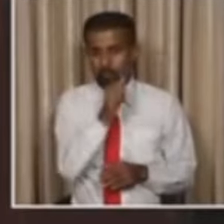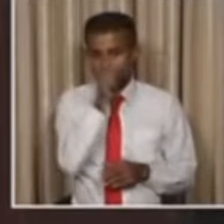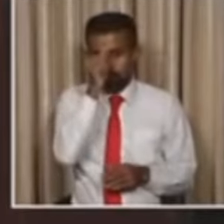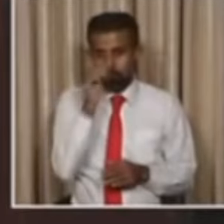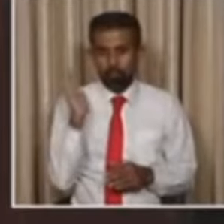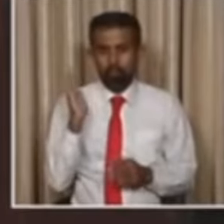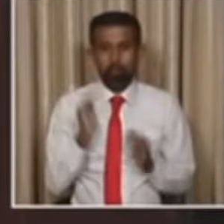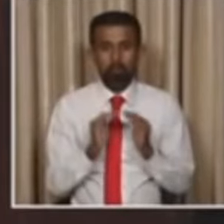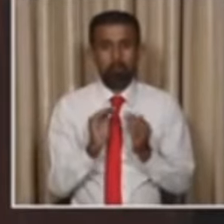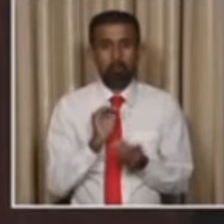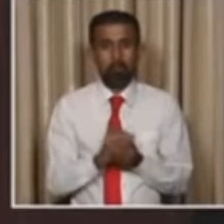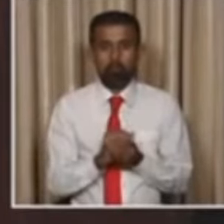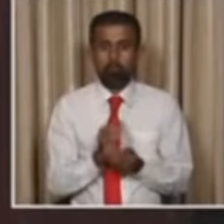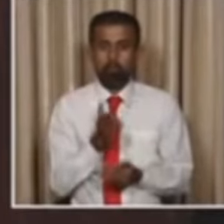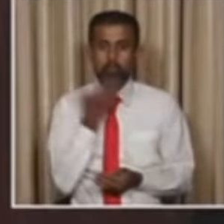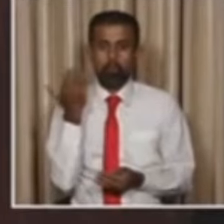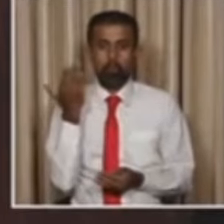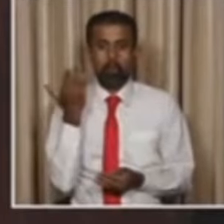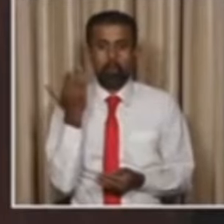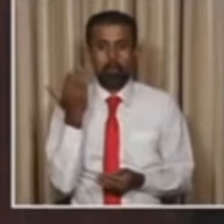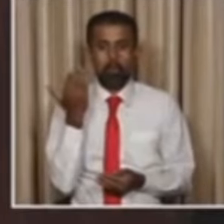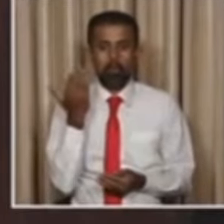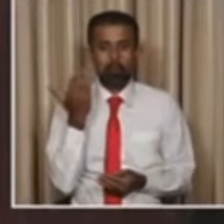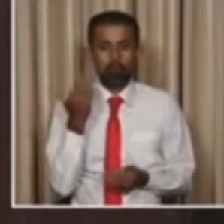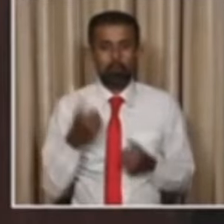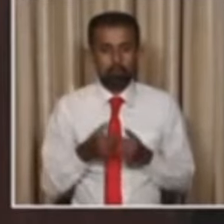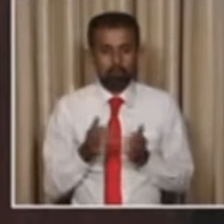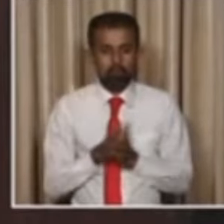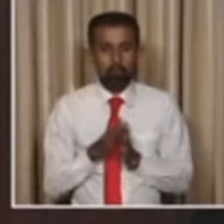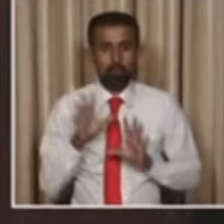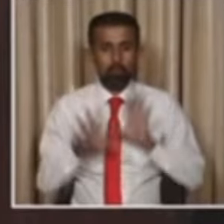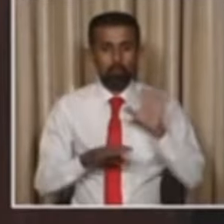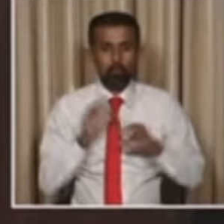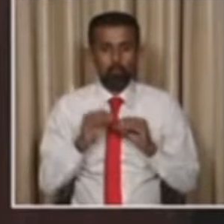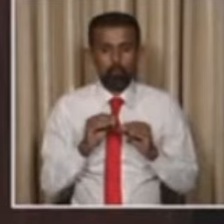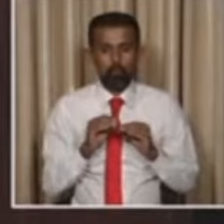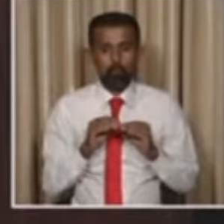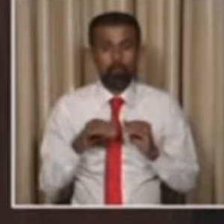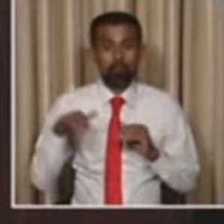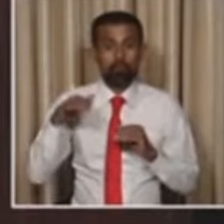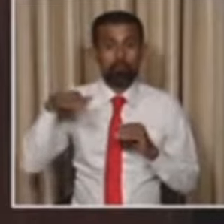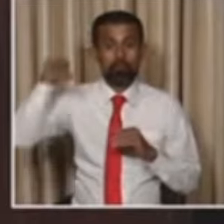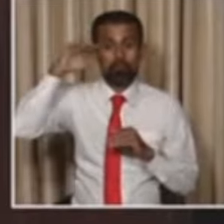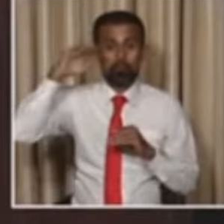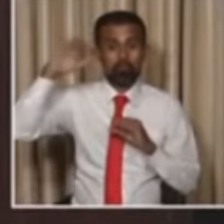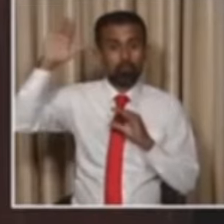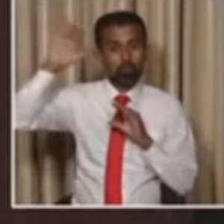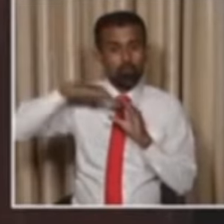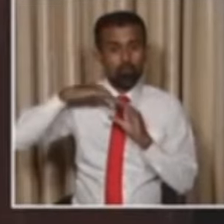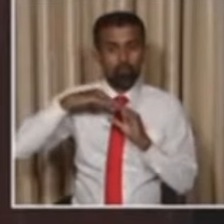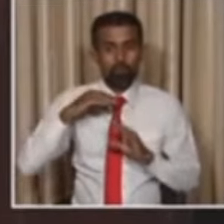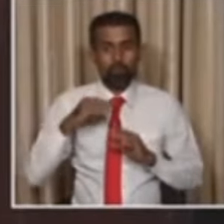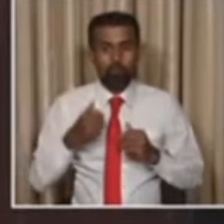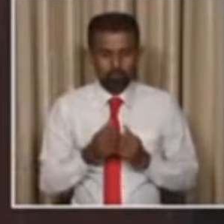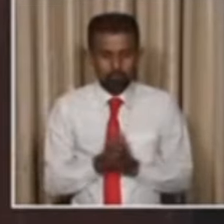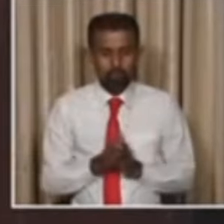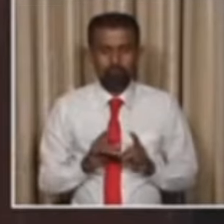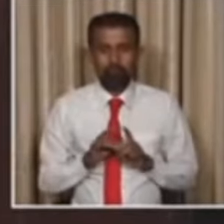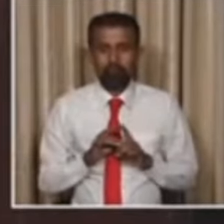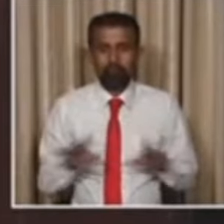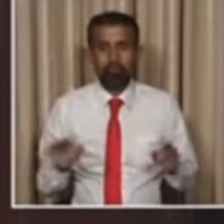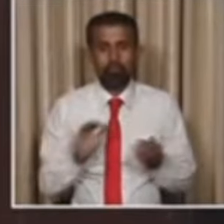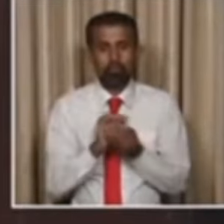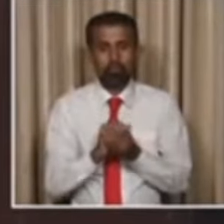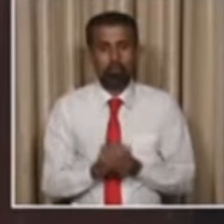කර ගැනීමට හැකි වූ බව එතුමා කියනවා. එතකොට එතුමා ඒ තමන්ට ආපු තොරතුරු ඉහලින් ආපු මේ වටික අනුව තමන් ක්‍රියාත්මක කළ තමන් ආරක්ෂා කරලා